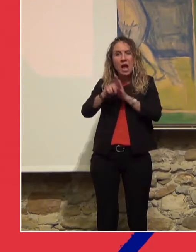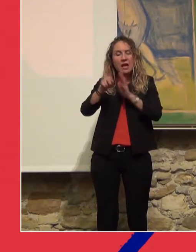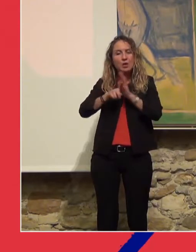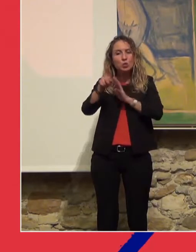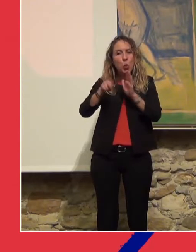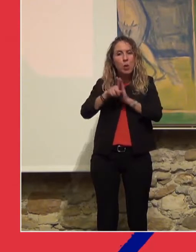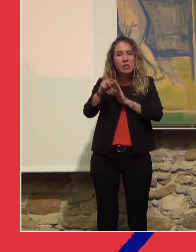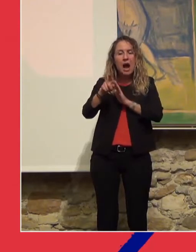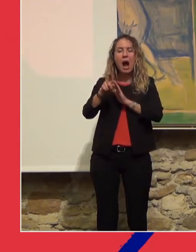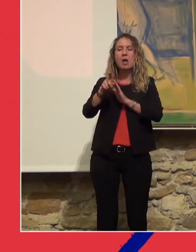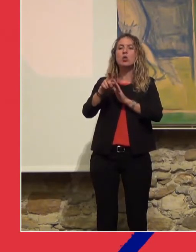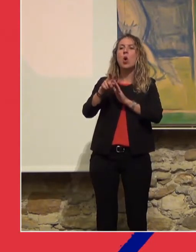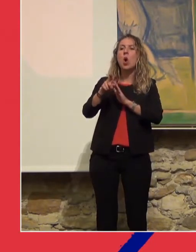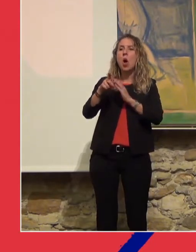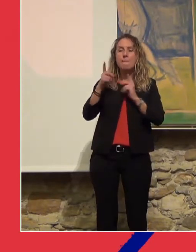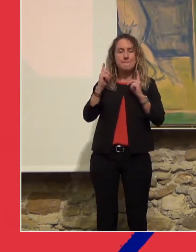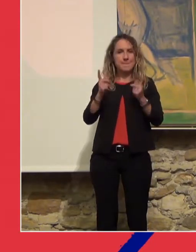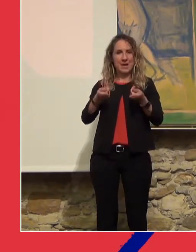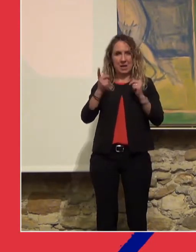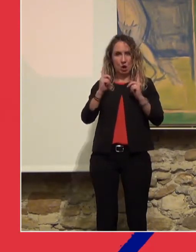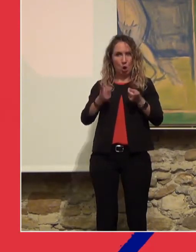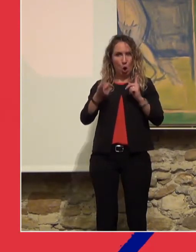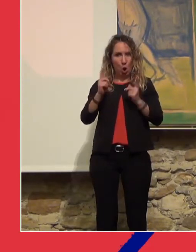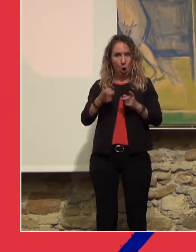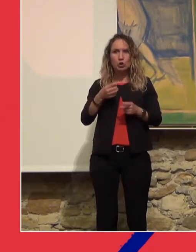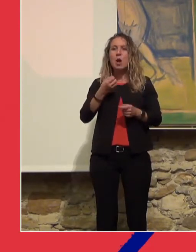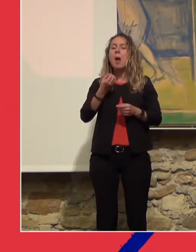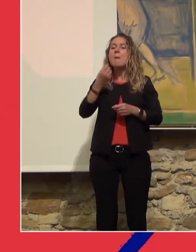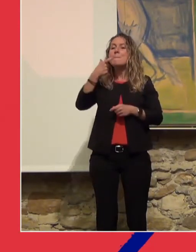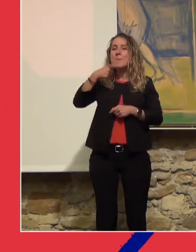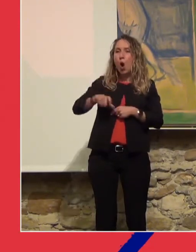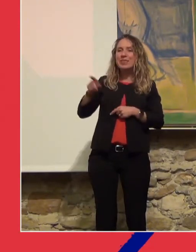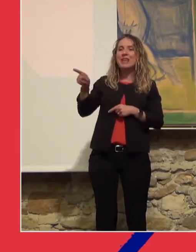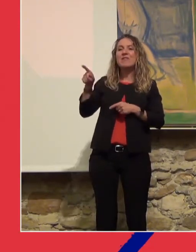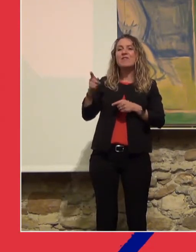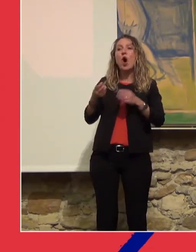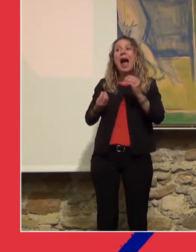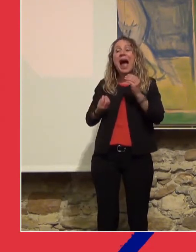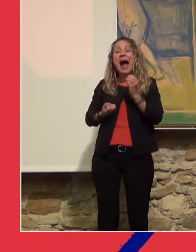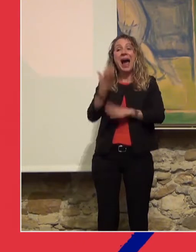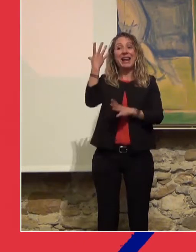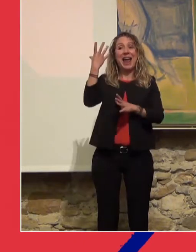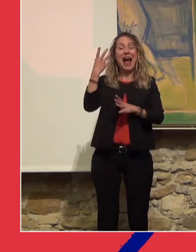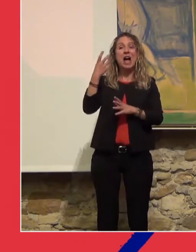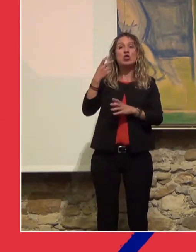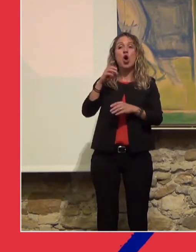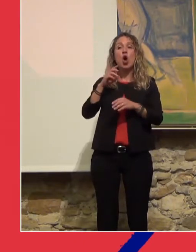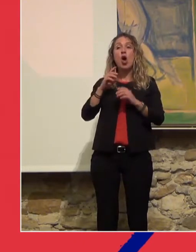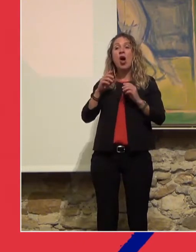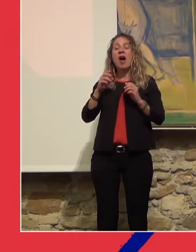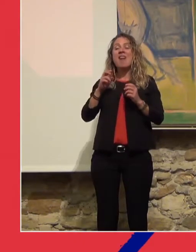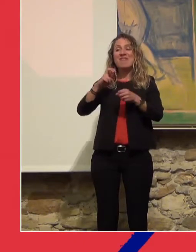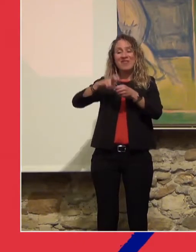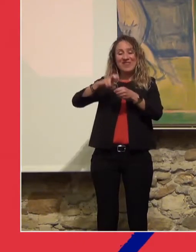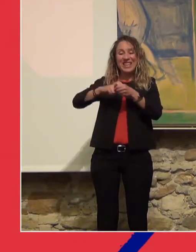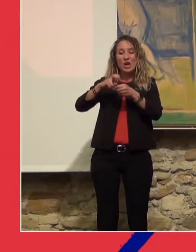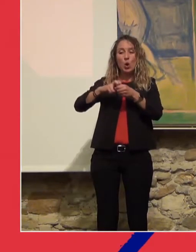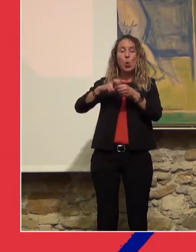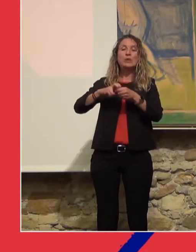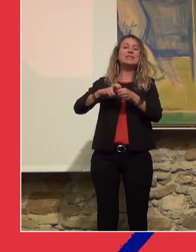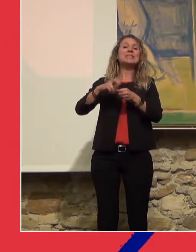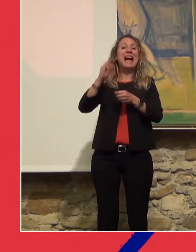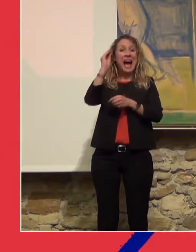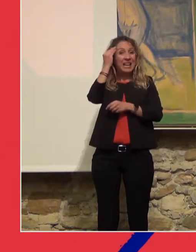virus sintetici molto contagiosi. I microbiologi dell'Università di Stanford e